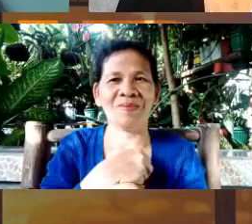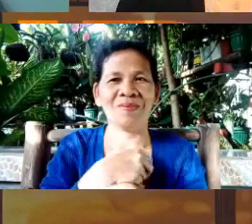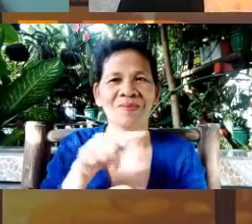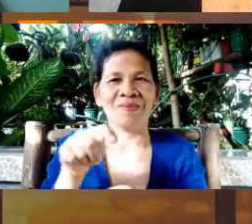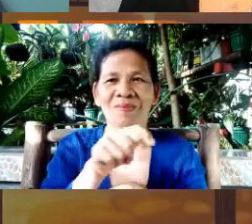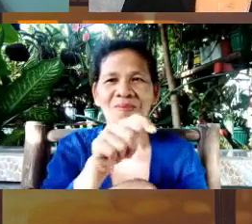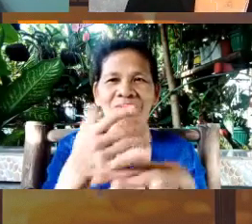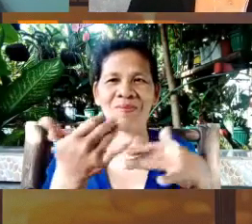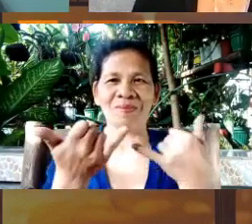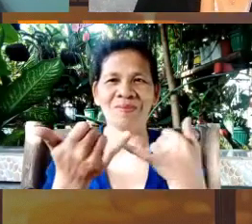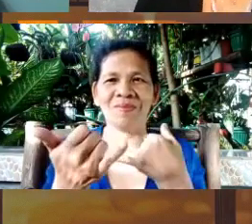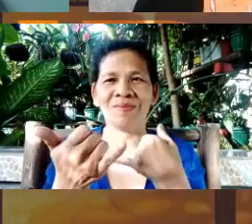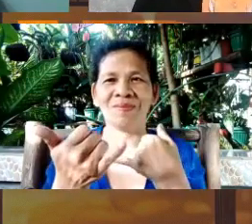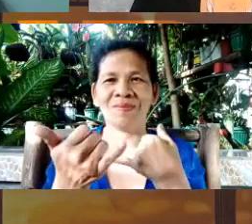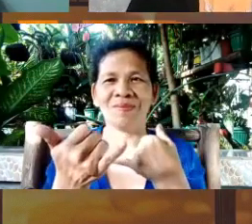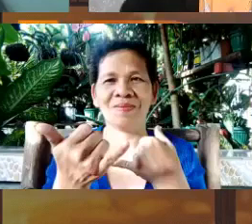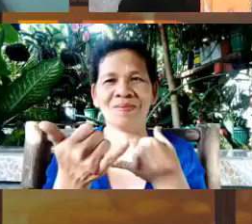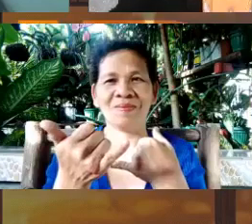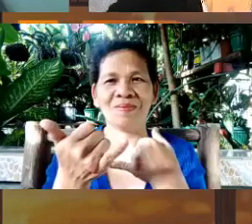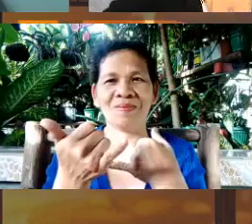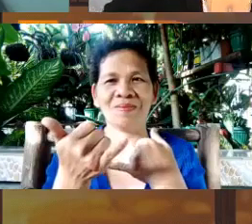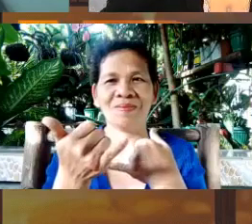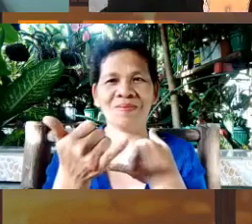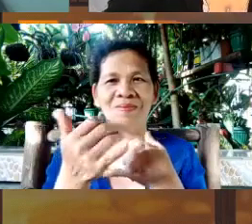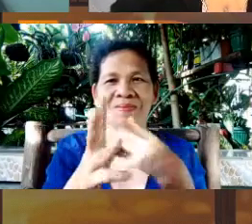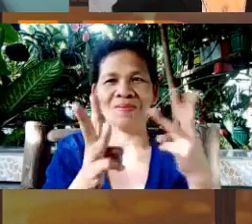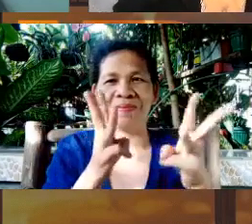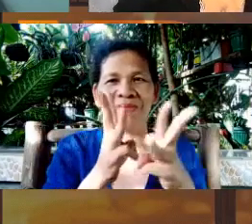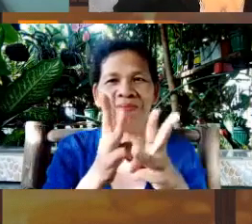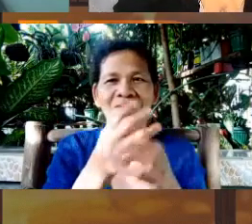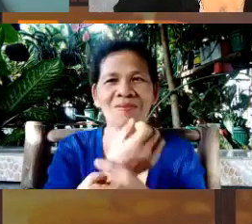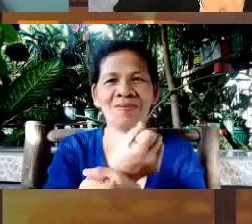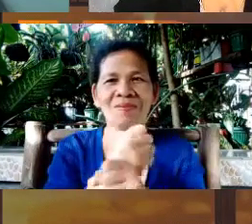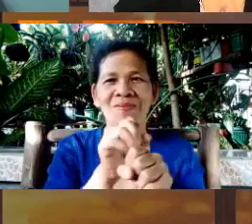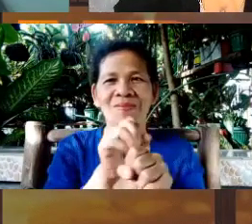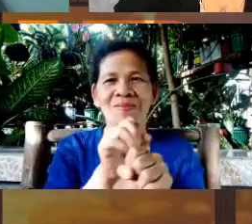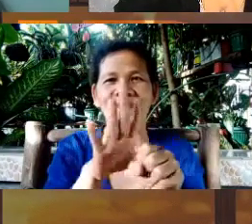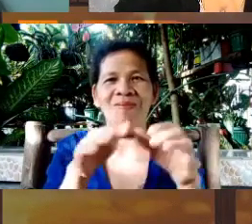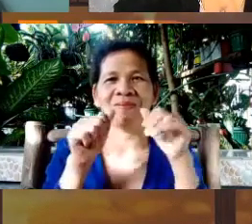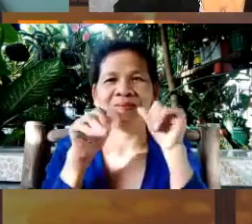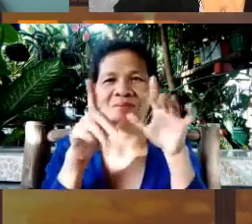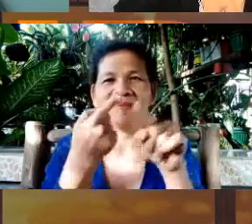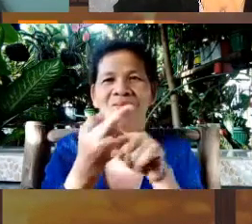sa lupa at kaligtasan at mga pagpapala mula sa Diyos.